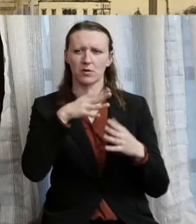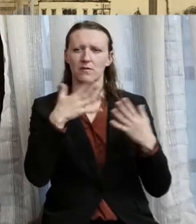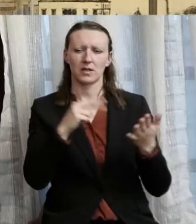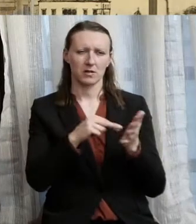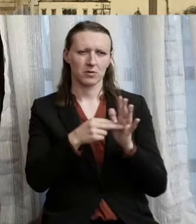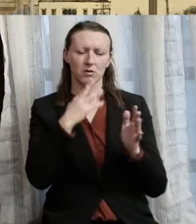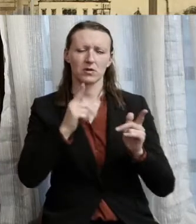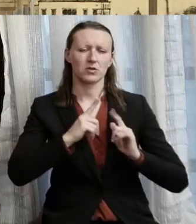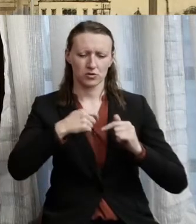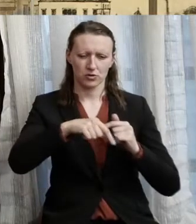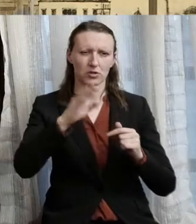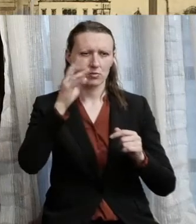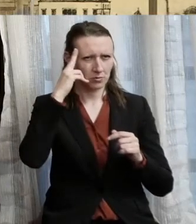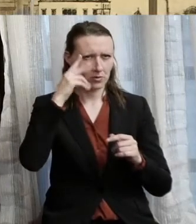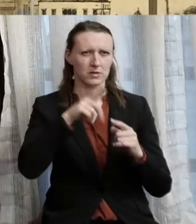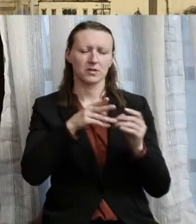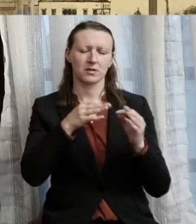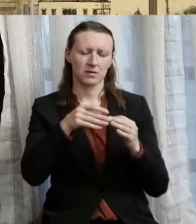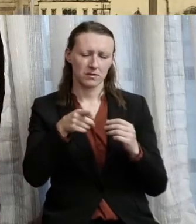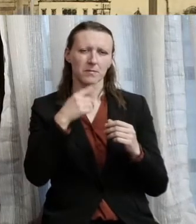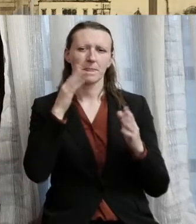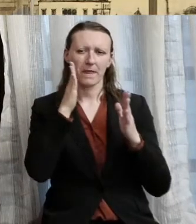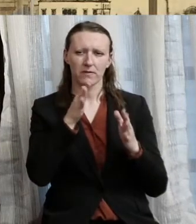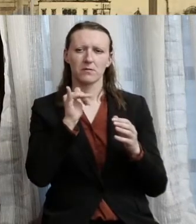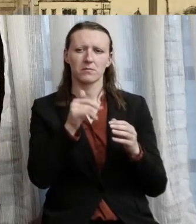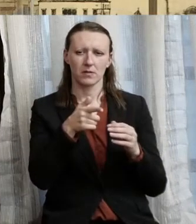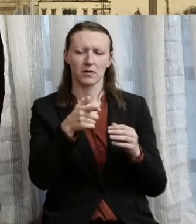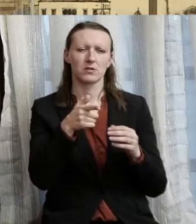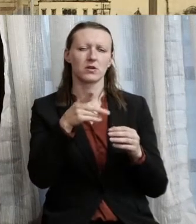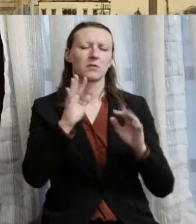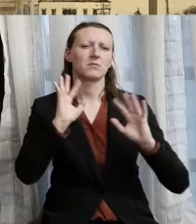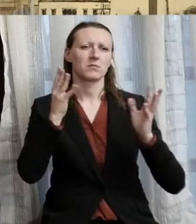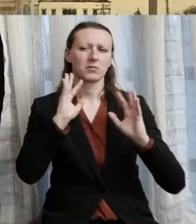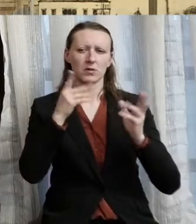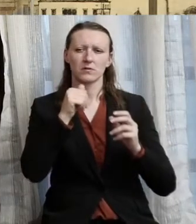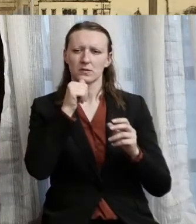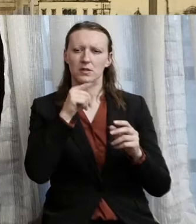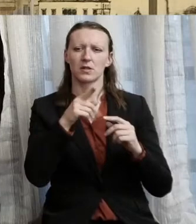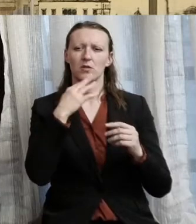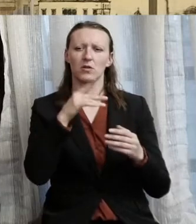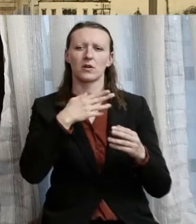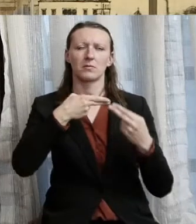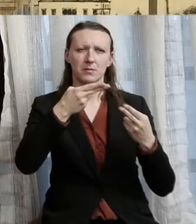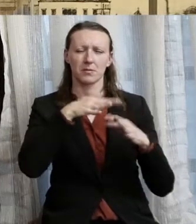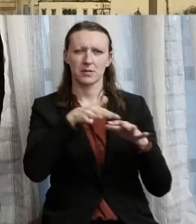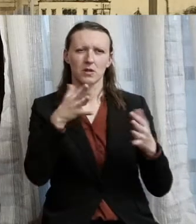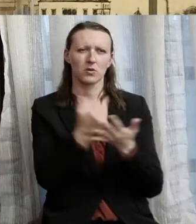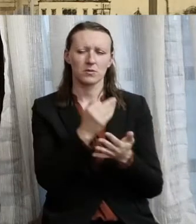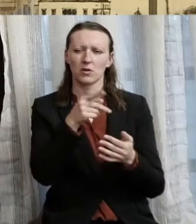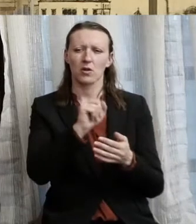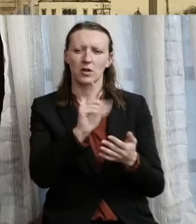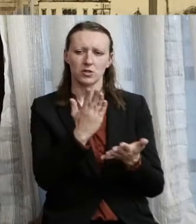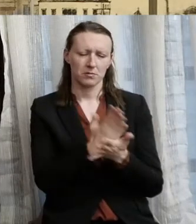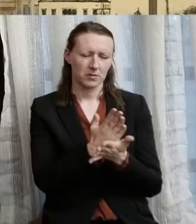veliki problem koji nas čeka, dobro poznajem tematiku i vjerujem da će prosvjedi i note koje idu prema ministarstvu uspjeti da se to